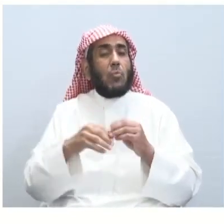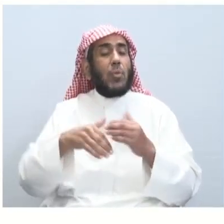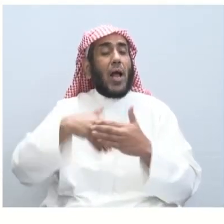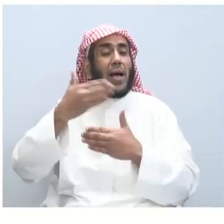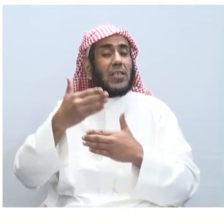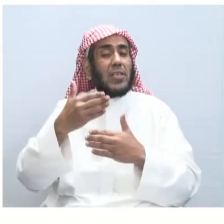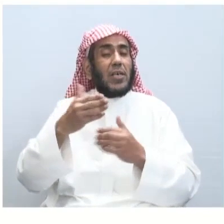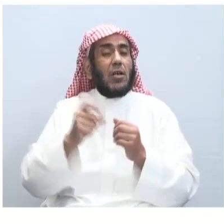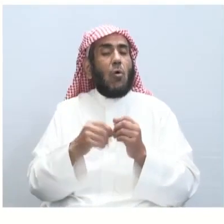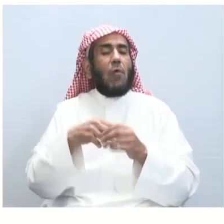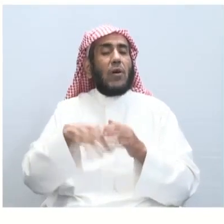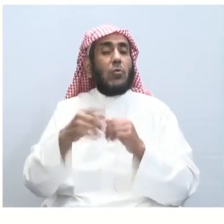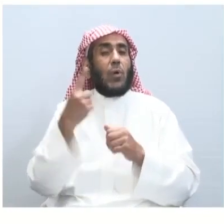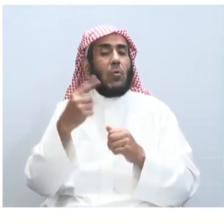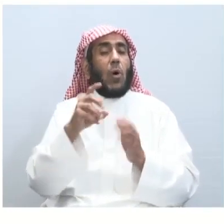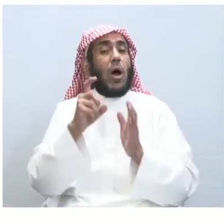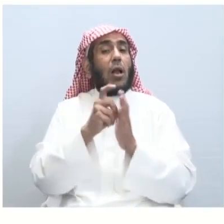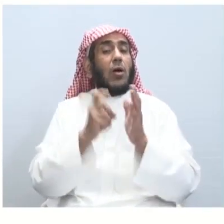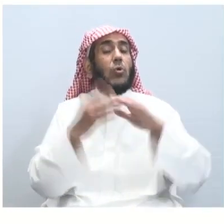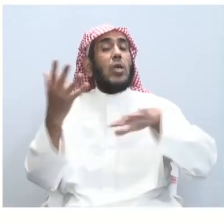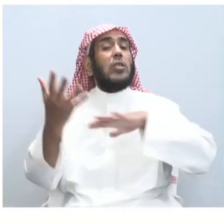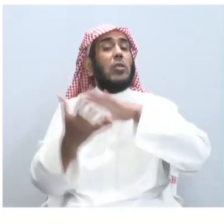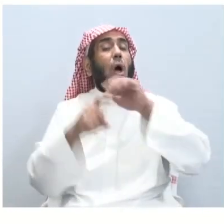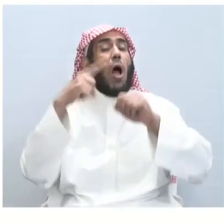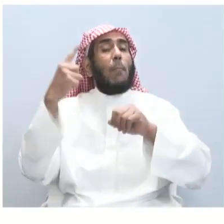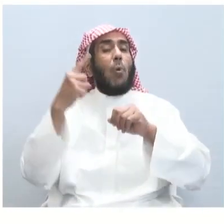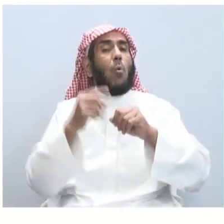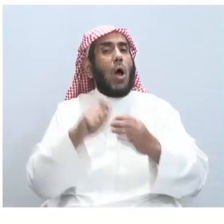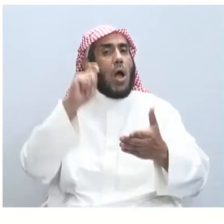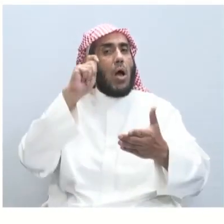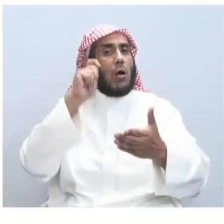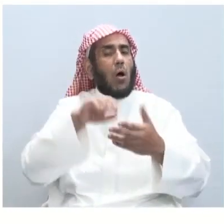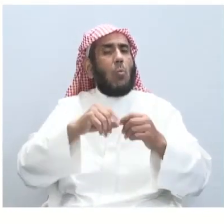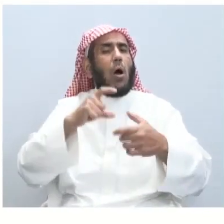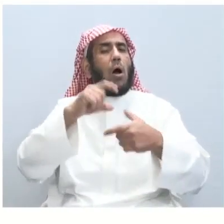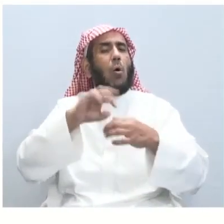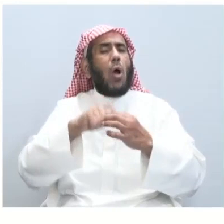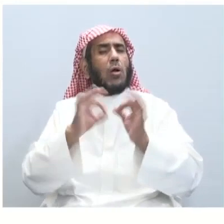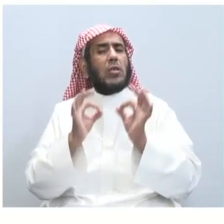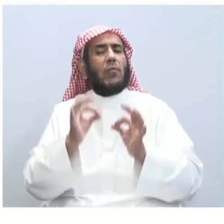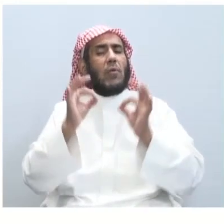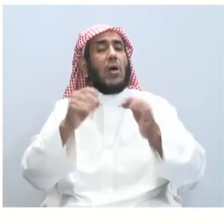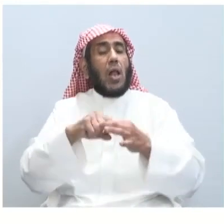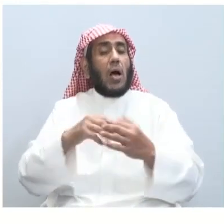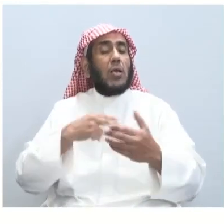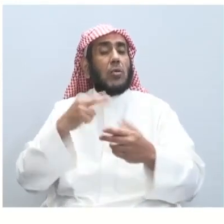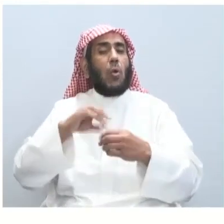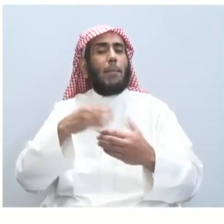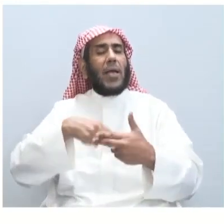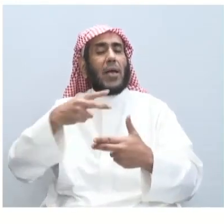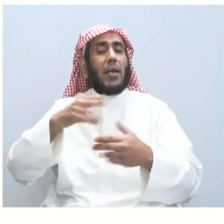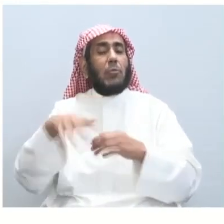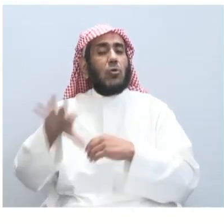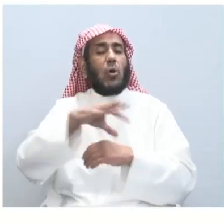خارجي وله فرع واحد وهو القانون الدولي العام وهو يحكم علاقات الدوله بغيرها من الدول